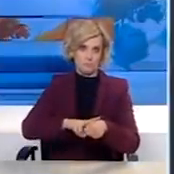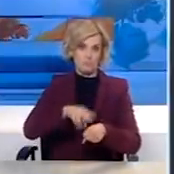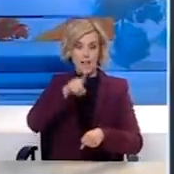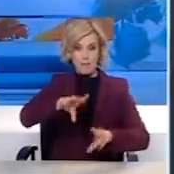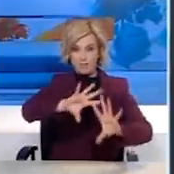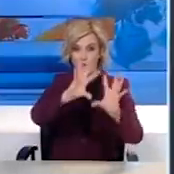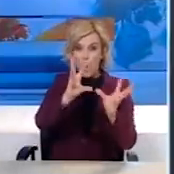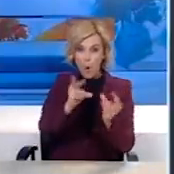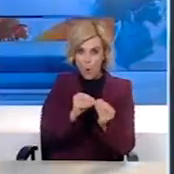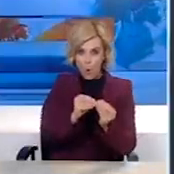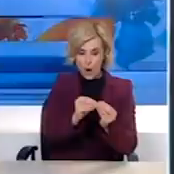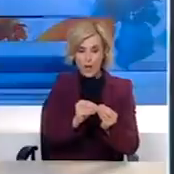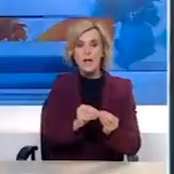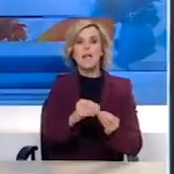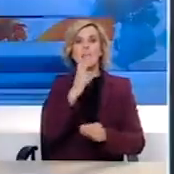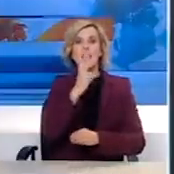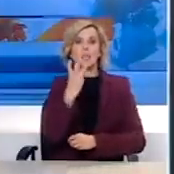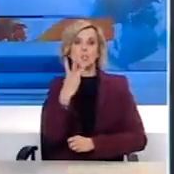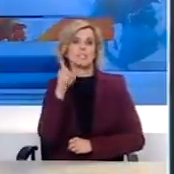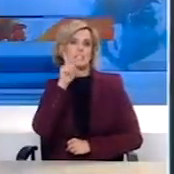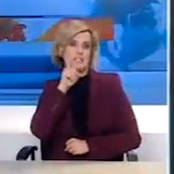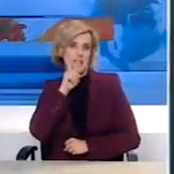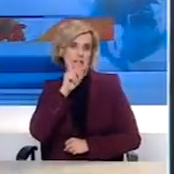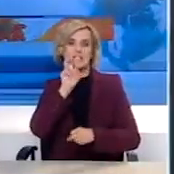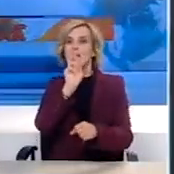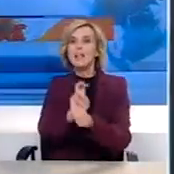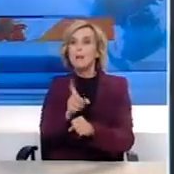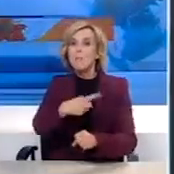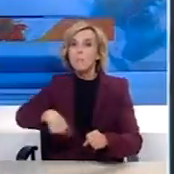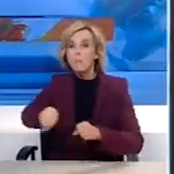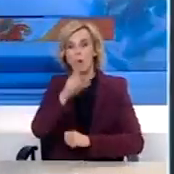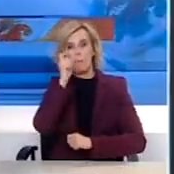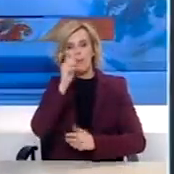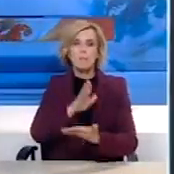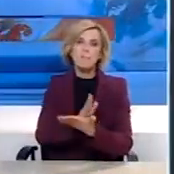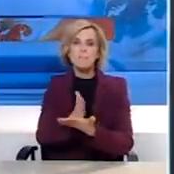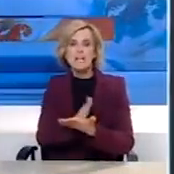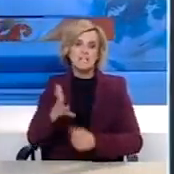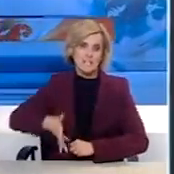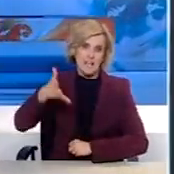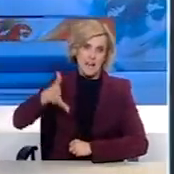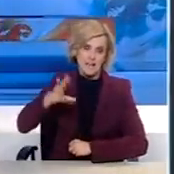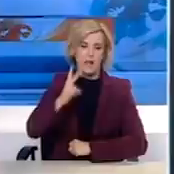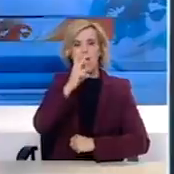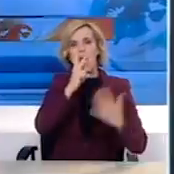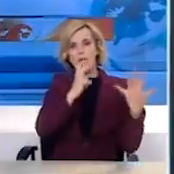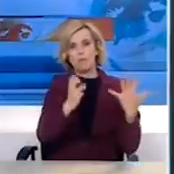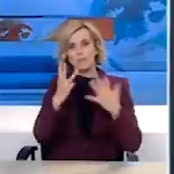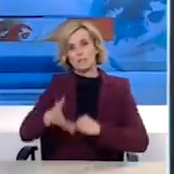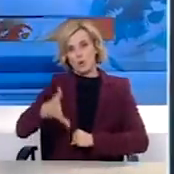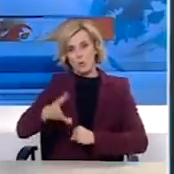23% είναι γυναίκες και οι υπόλοιποι άνδρες. Η διάμεση ηλικία των θανόντων συμπολιτών μας ήταν τα 73 έτη και